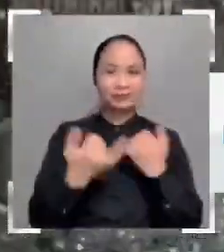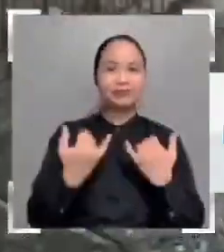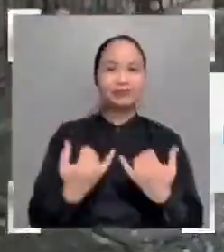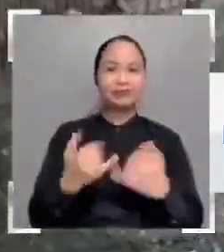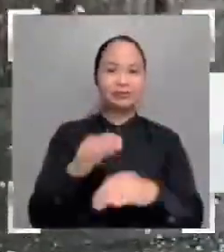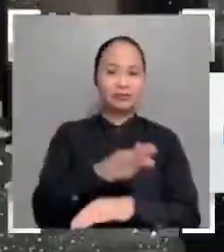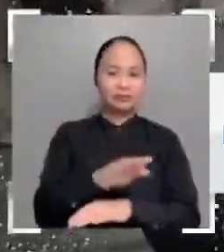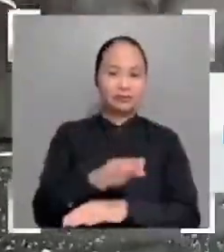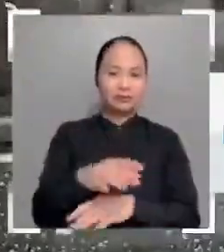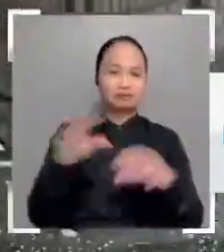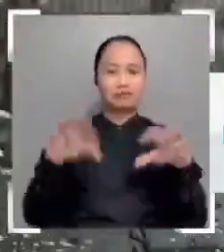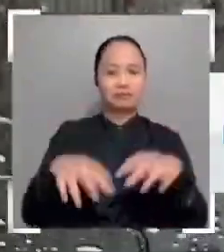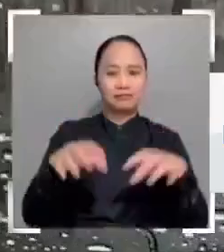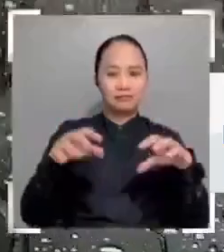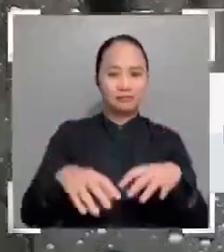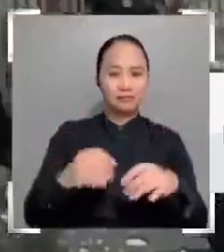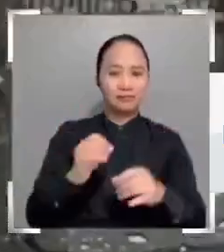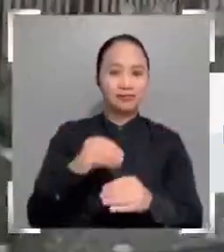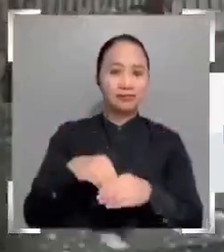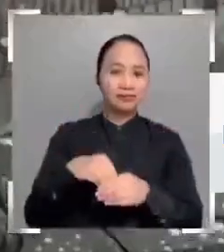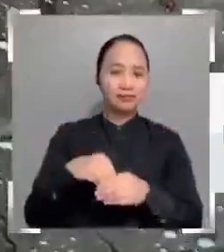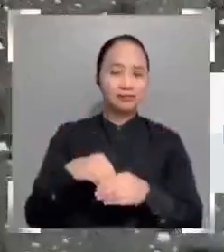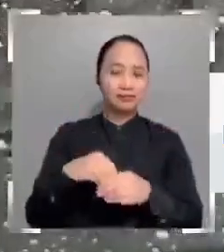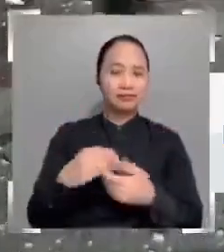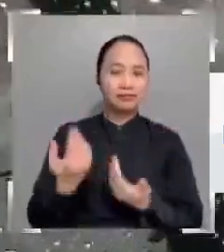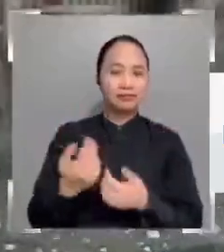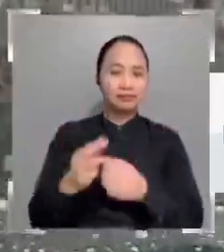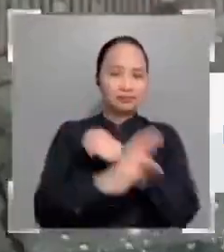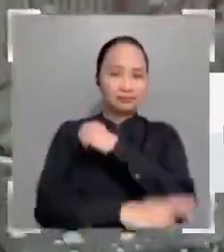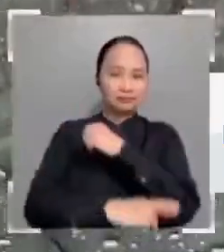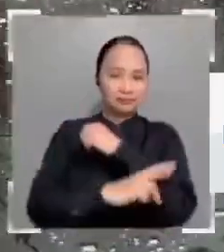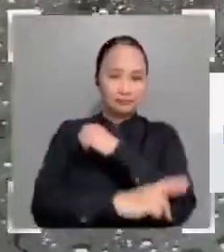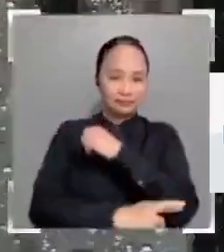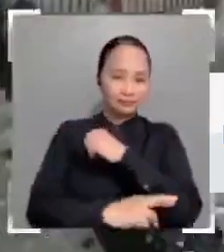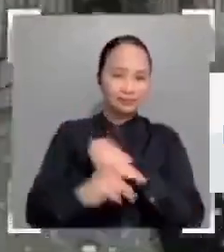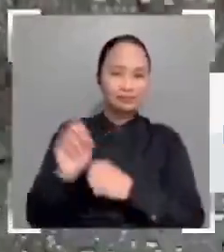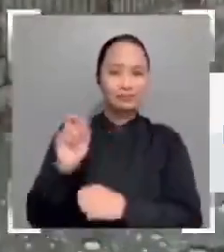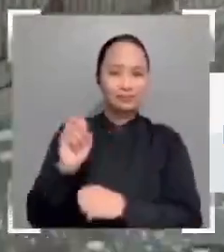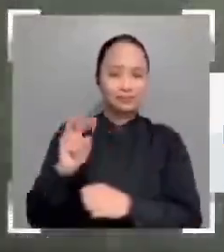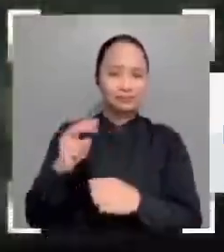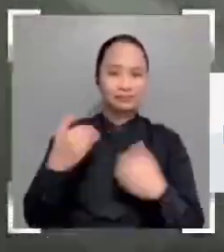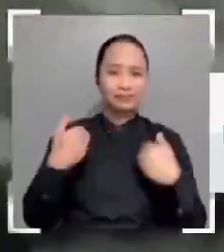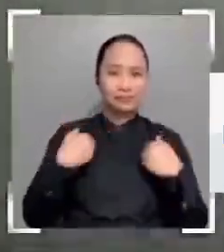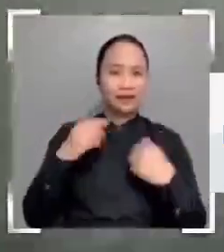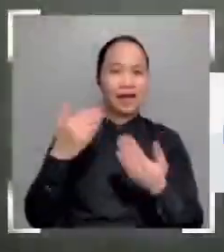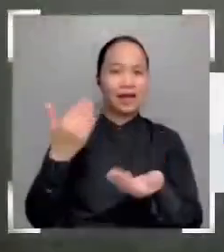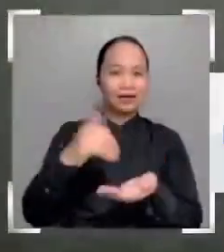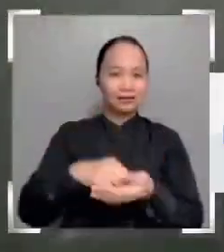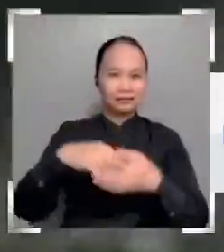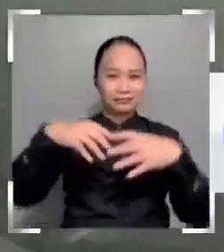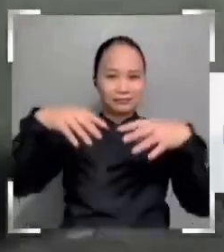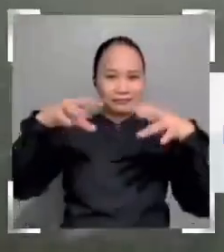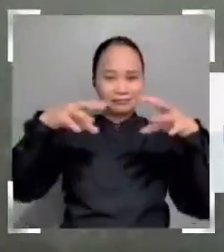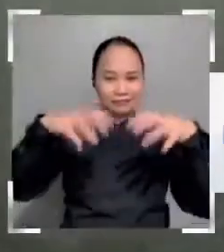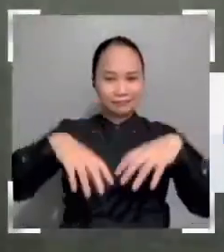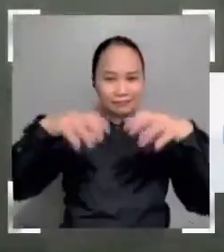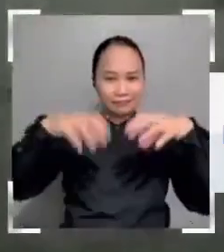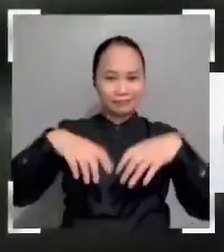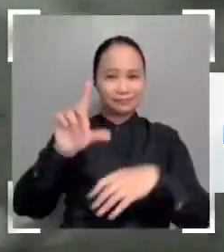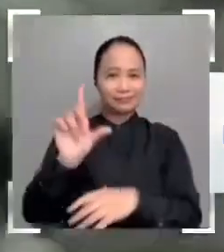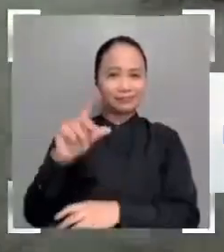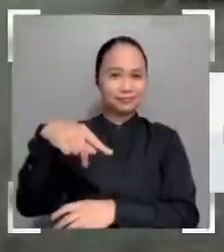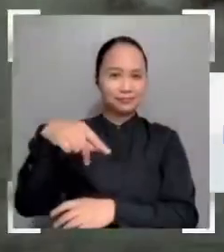Soxargen matapos bumalik ang low pressure area sa Philippine Area of Responsibility. Sa ilang bahagi ng Coronel